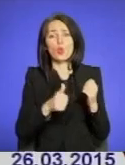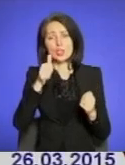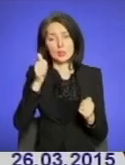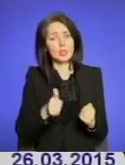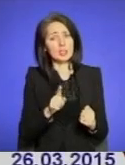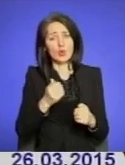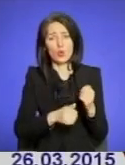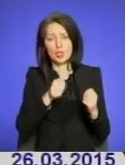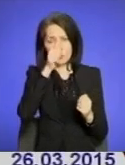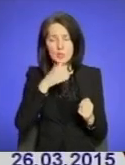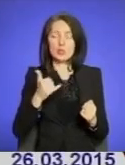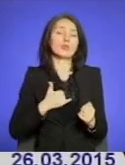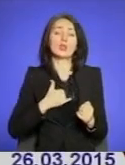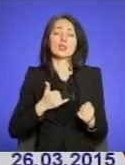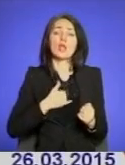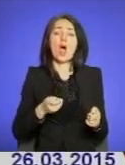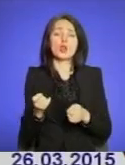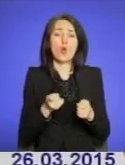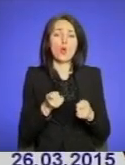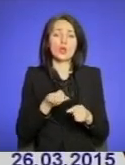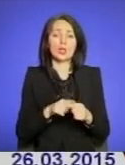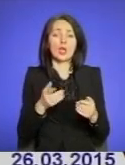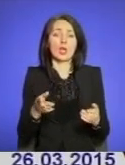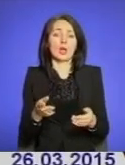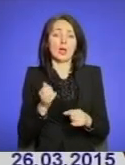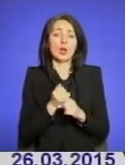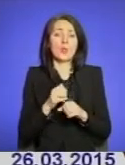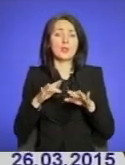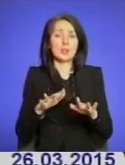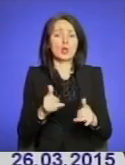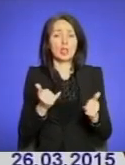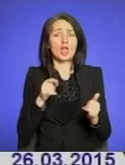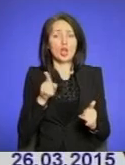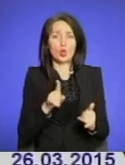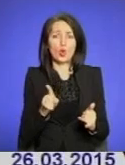місяць у нас наш уряд, який вживає заходи для того, щоб